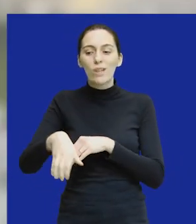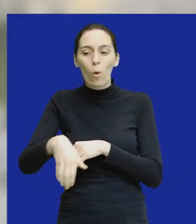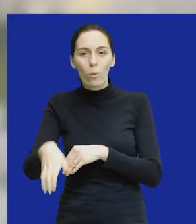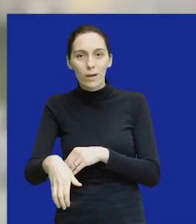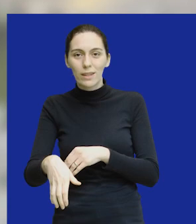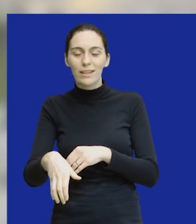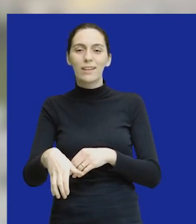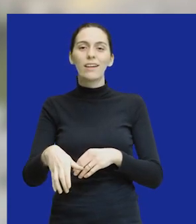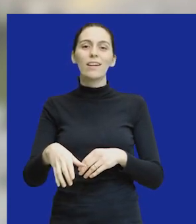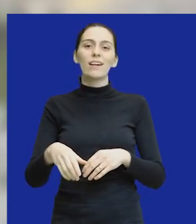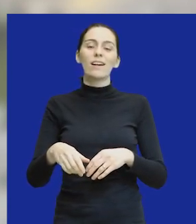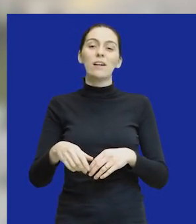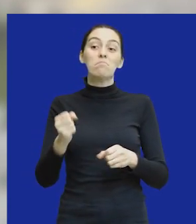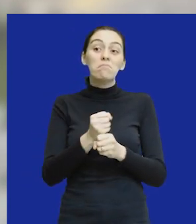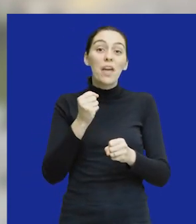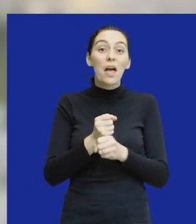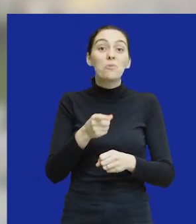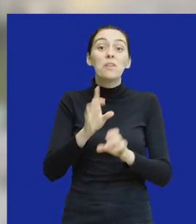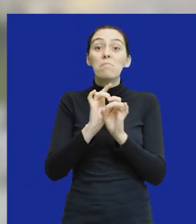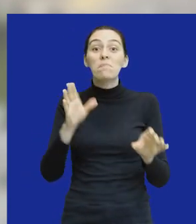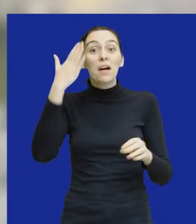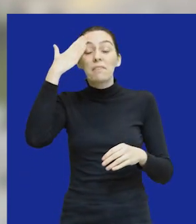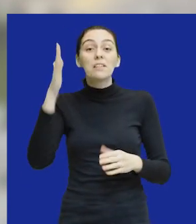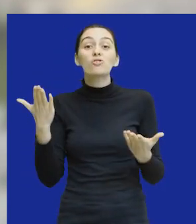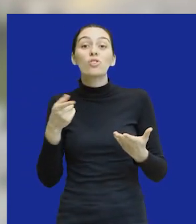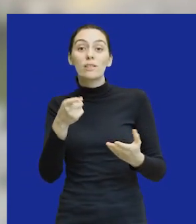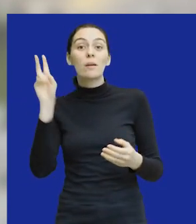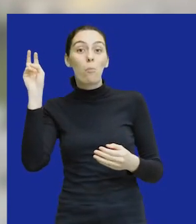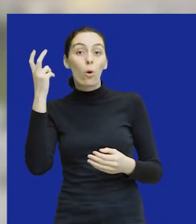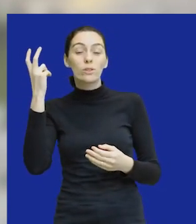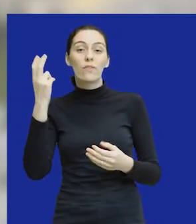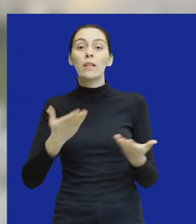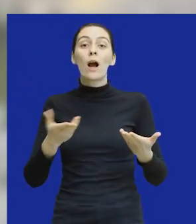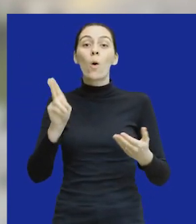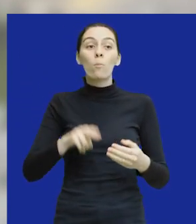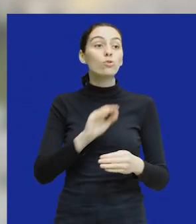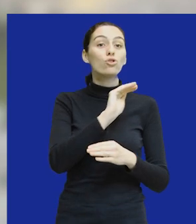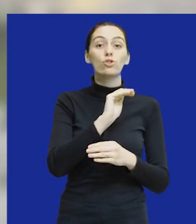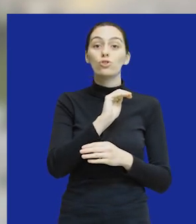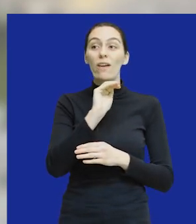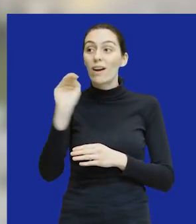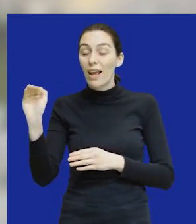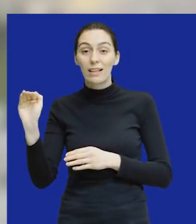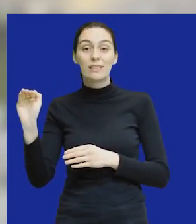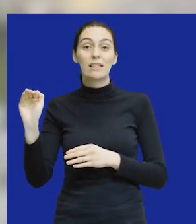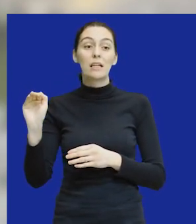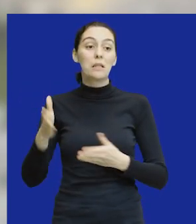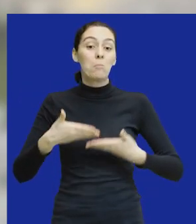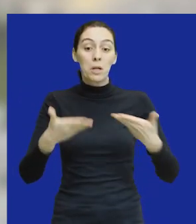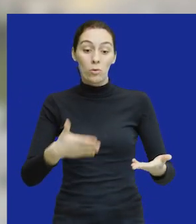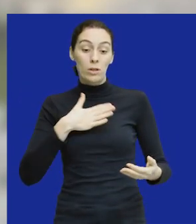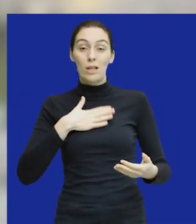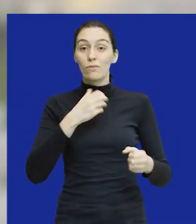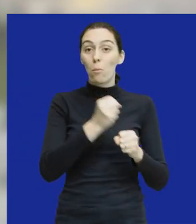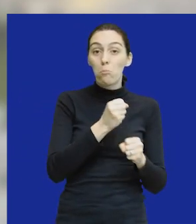zakopat, djeluj, nikad ne znaš za što si pozvan i na koji način možeš evangelizirati i pridonijeti, možda u svom